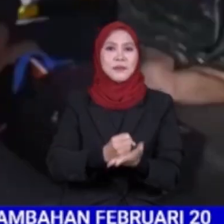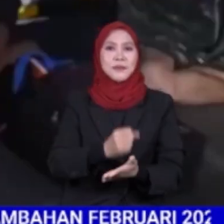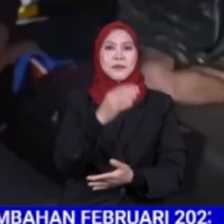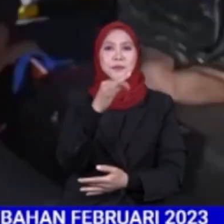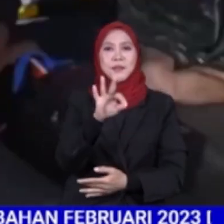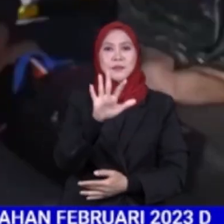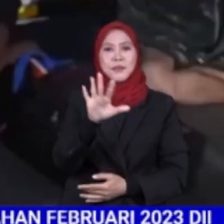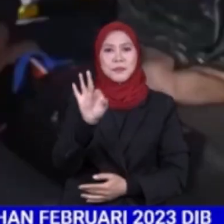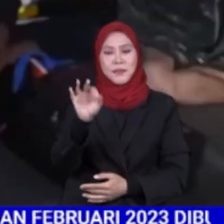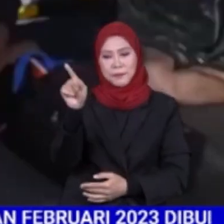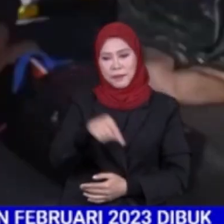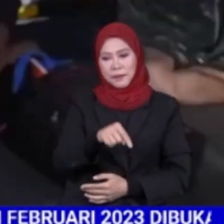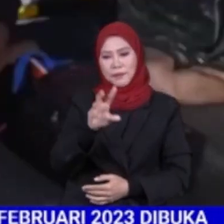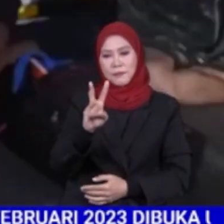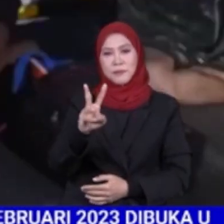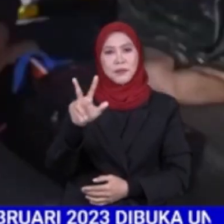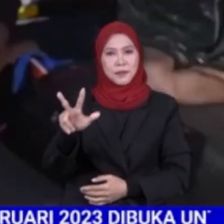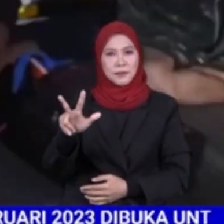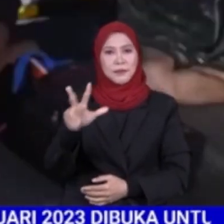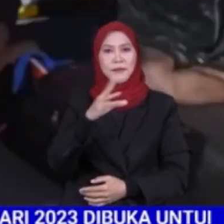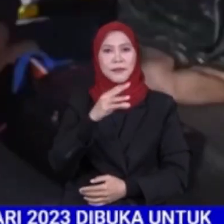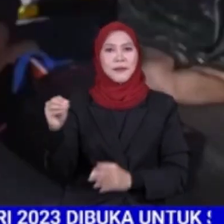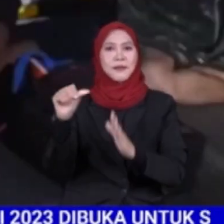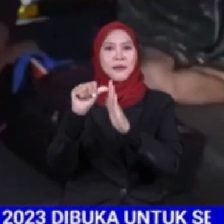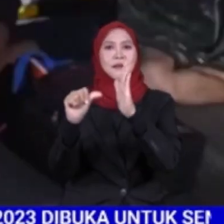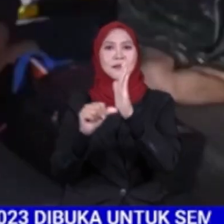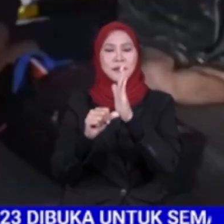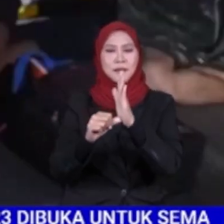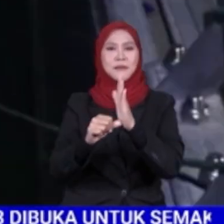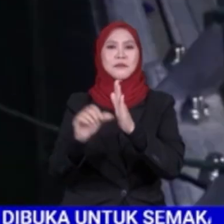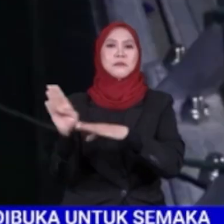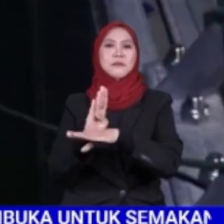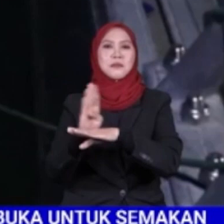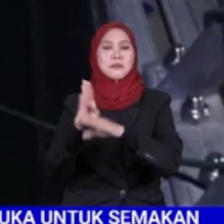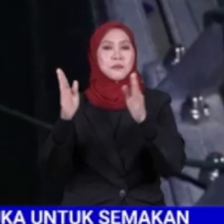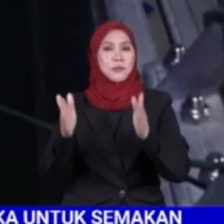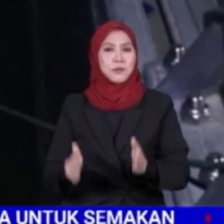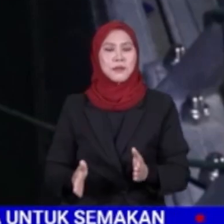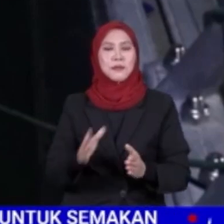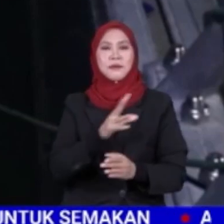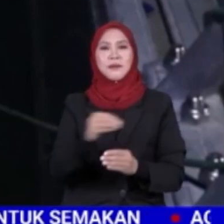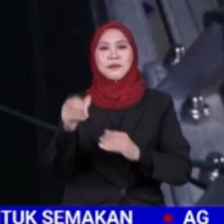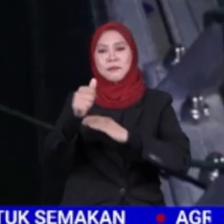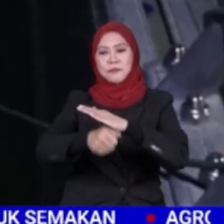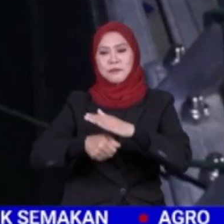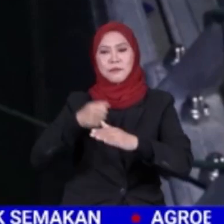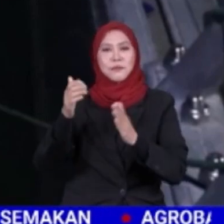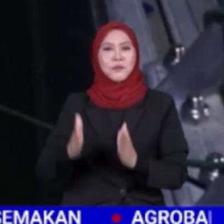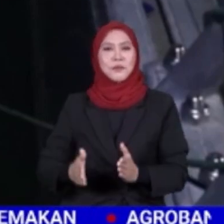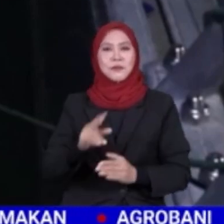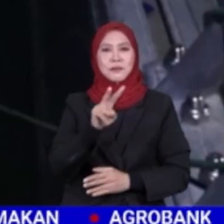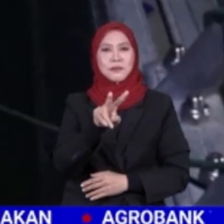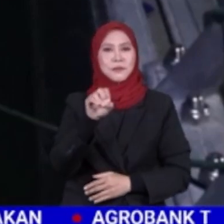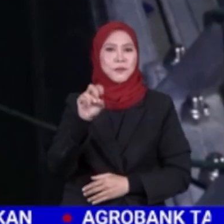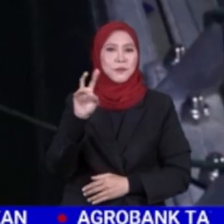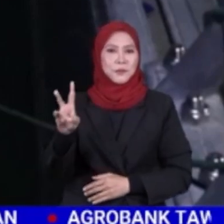1959 palang 63 serta akta pemerintahan manusia dan penyelundupan migran 2007